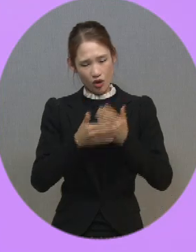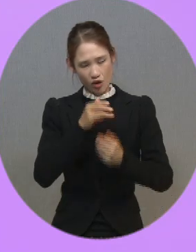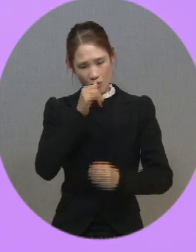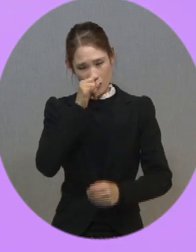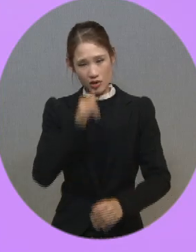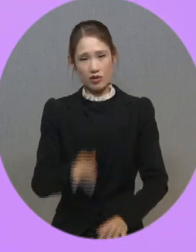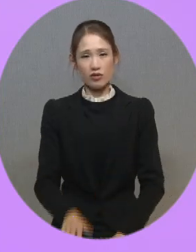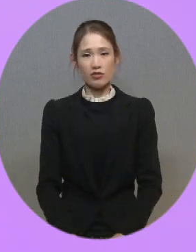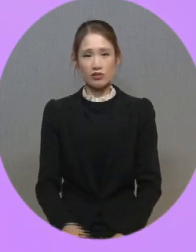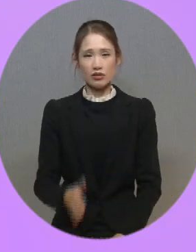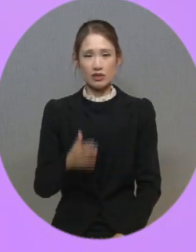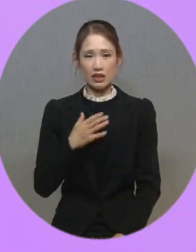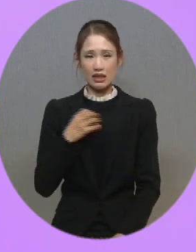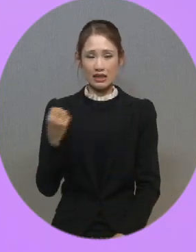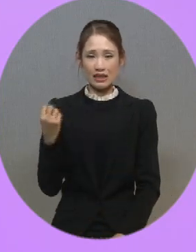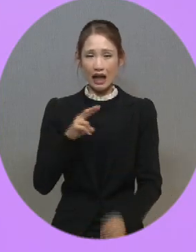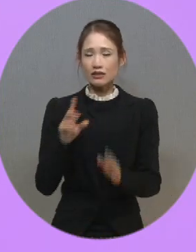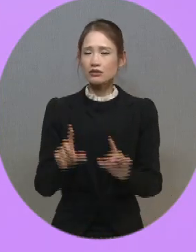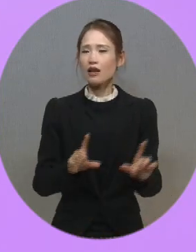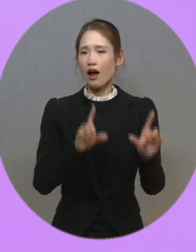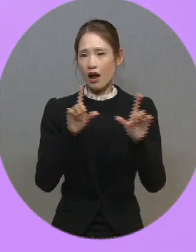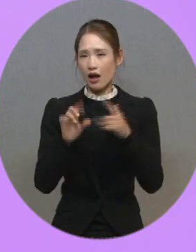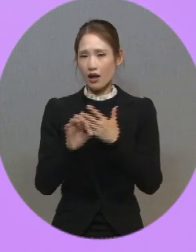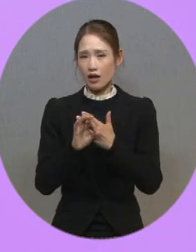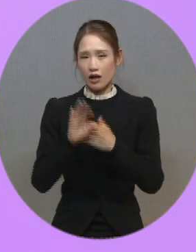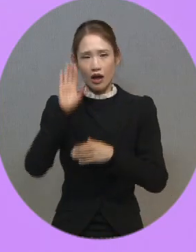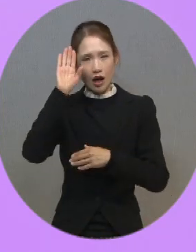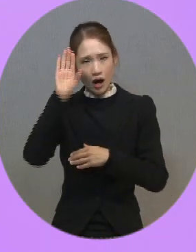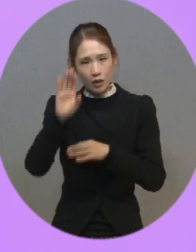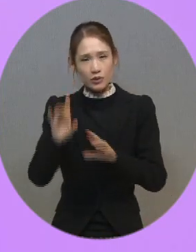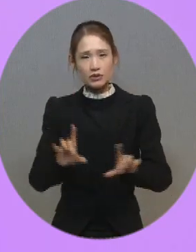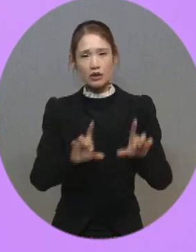내가 정말 다시 살아간다면 어떤 삶을 살